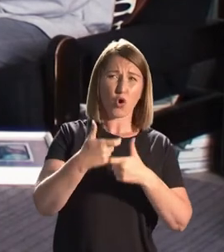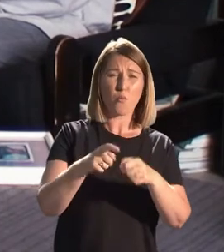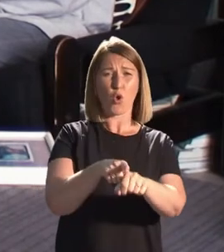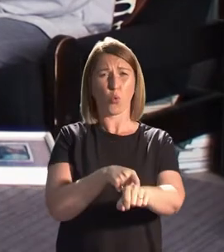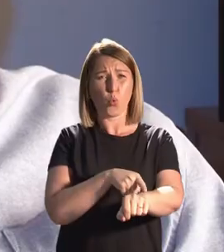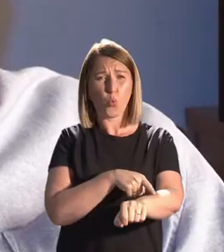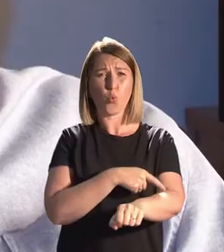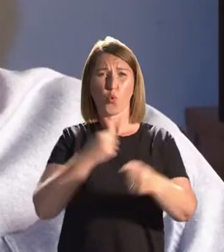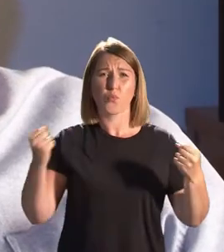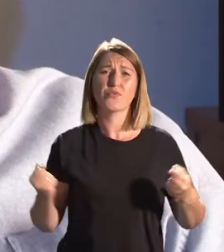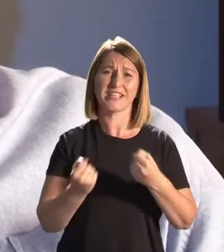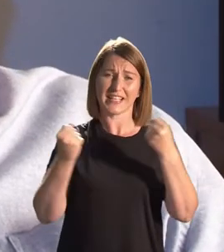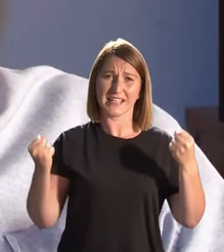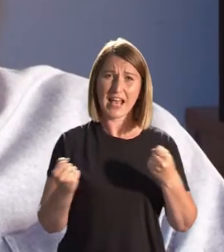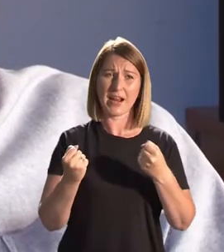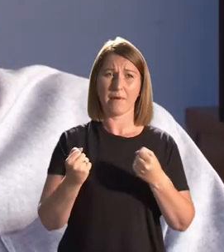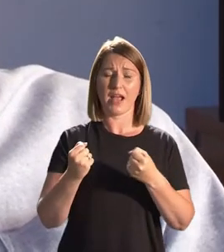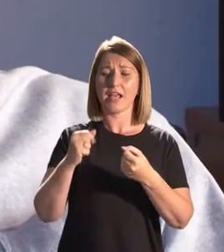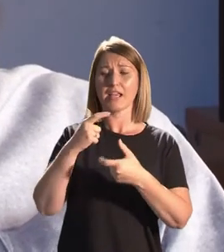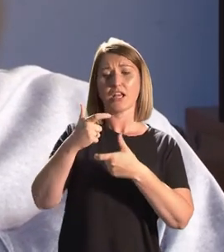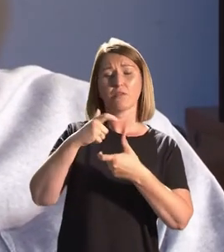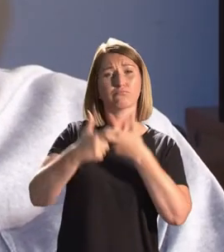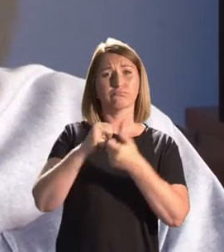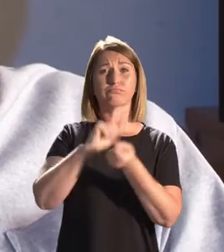pracochłonne techniki. Robię cykl miedziorytów, potem